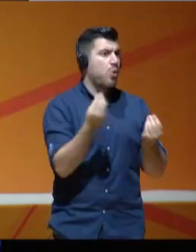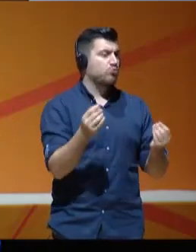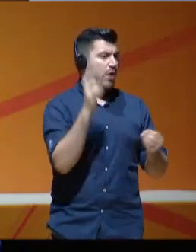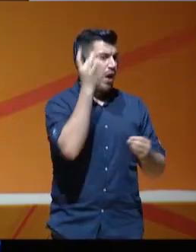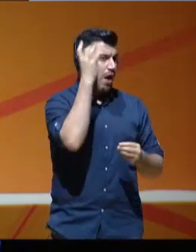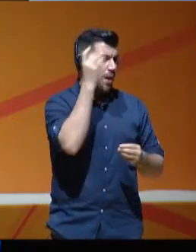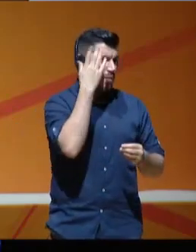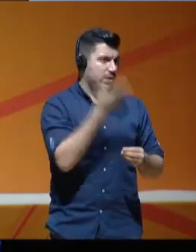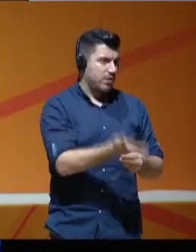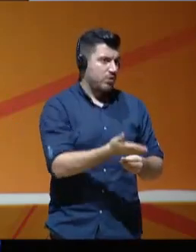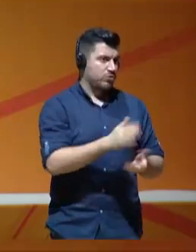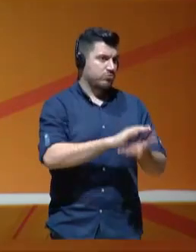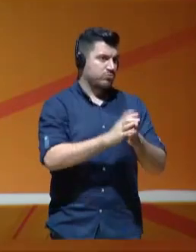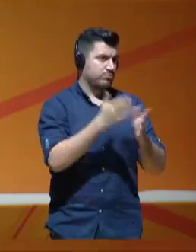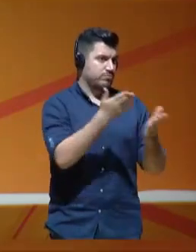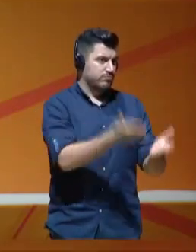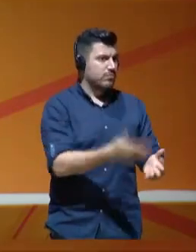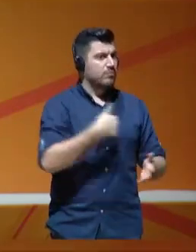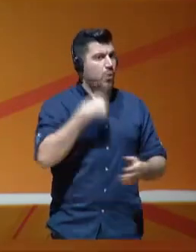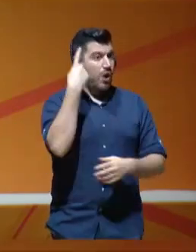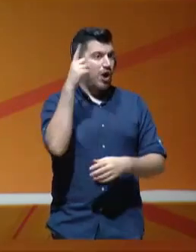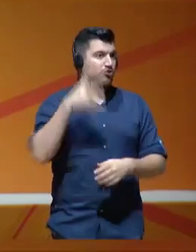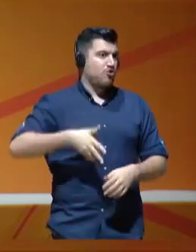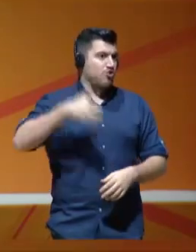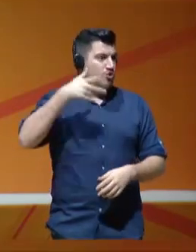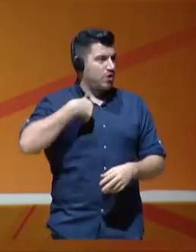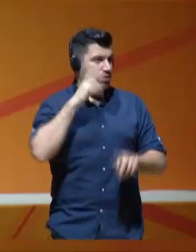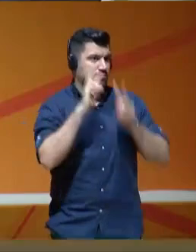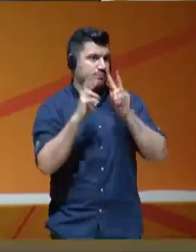που είμαι 100 χρονών. Είναι...